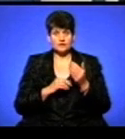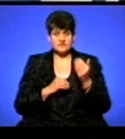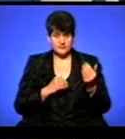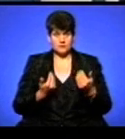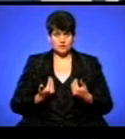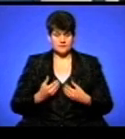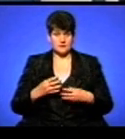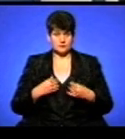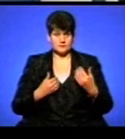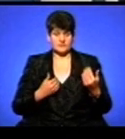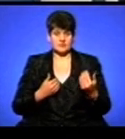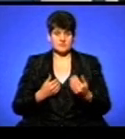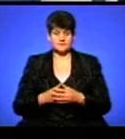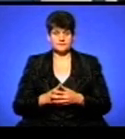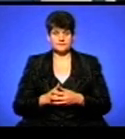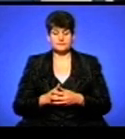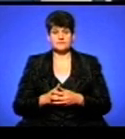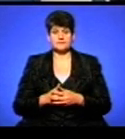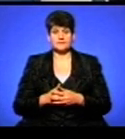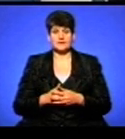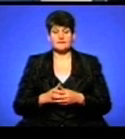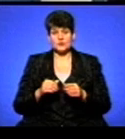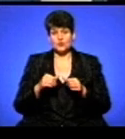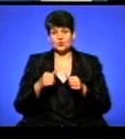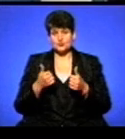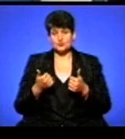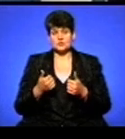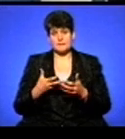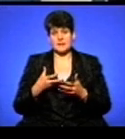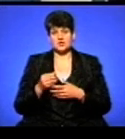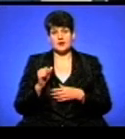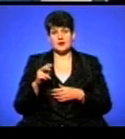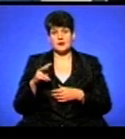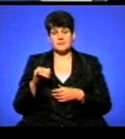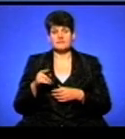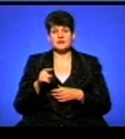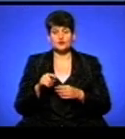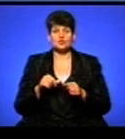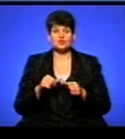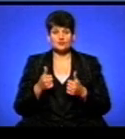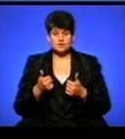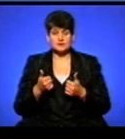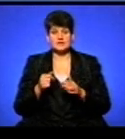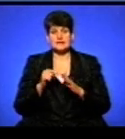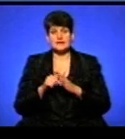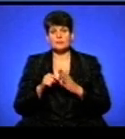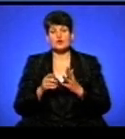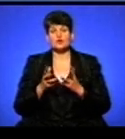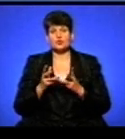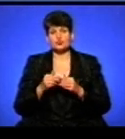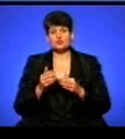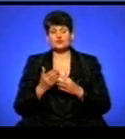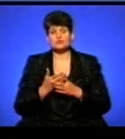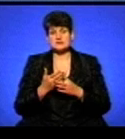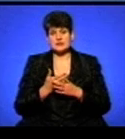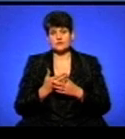проживає, так? Так, так, так. І проживає. Він розлучений і сплачує аліменти. Він розлучений, значить, при розрахунку субсидії,